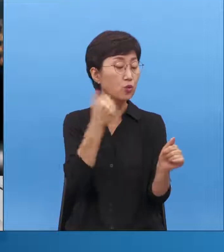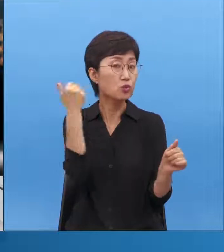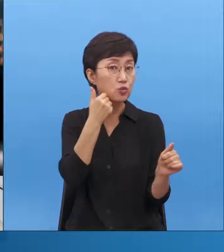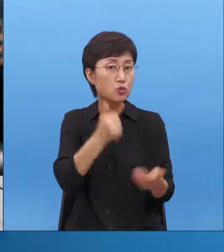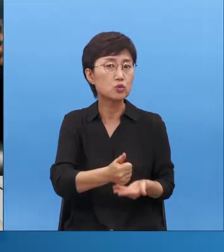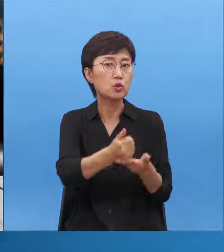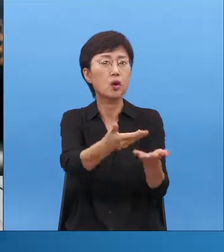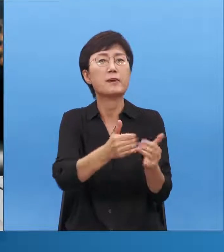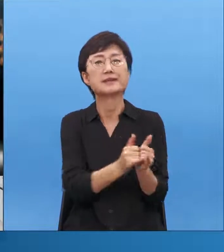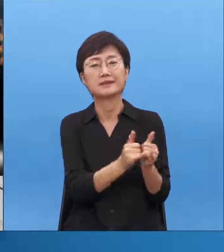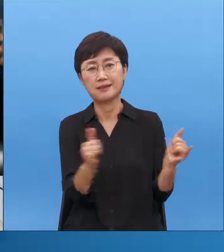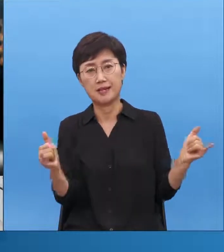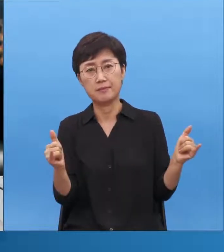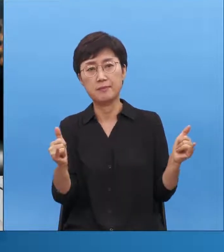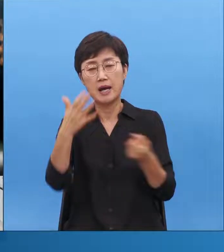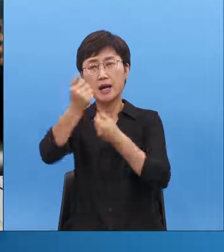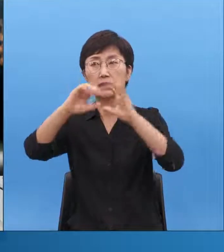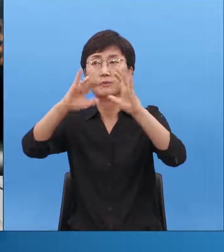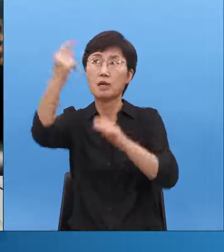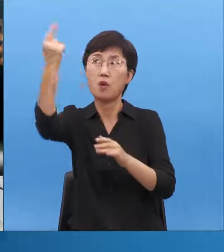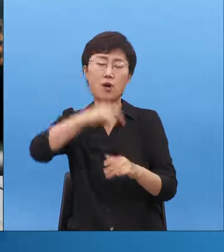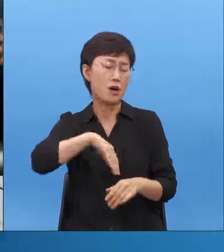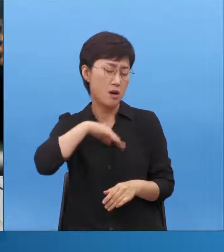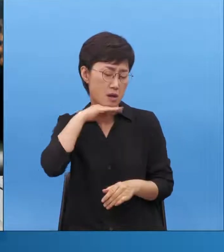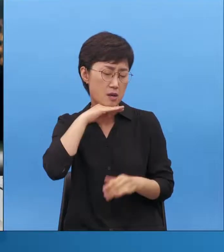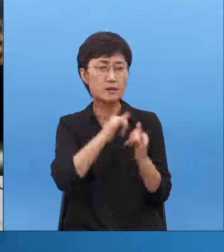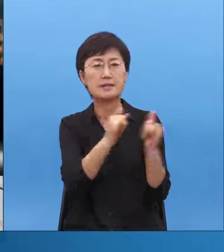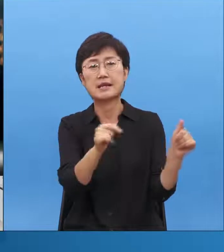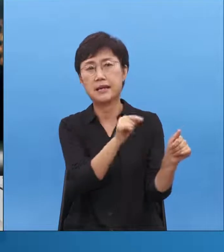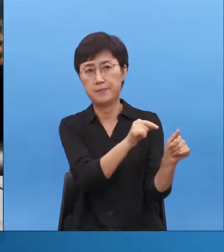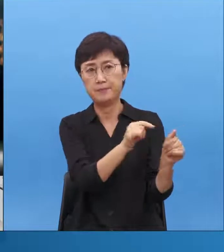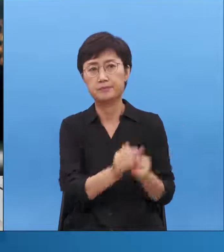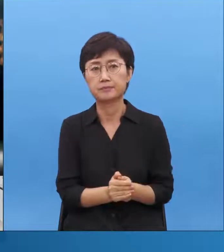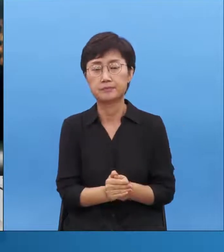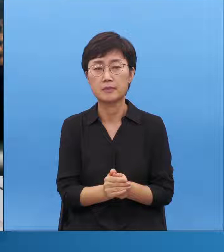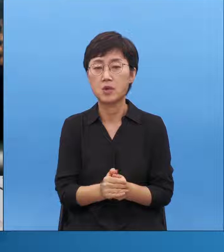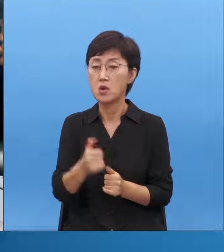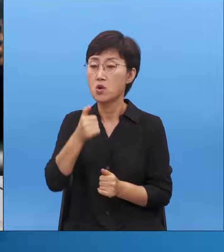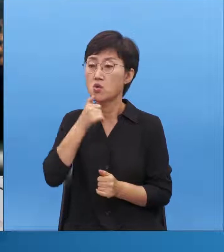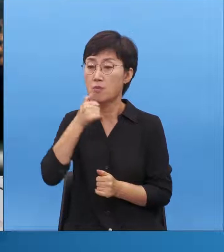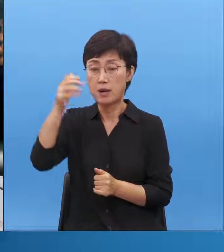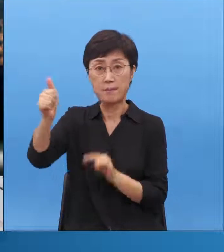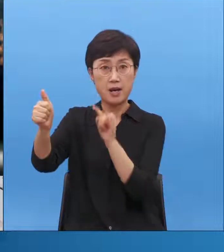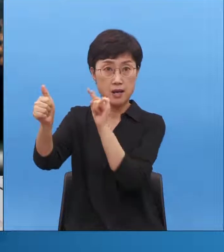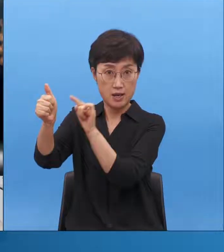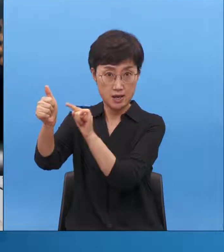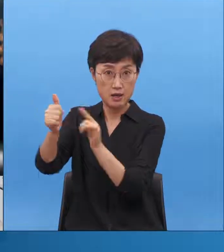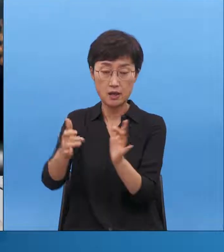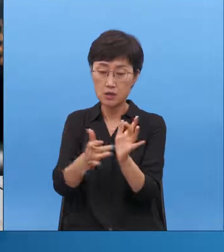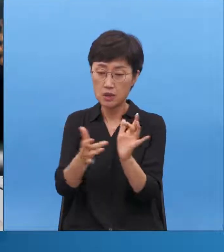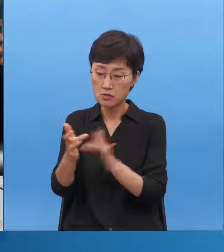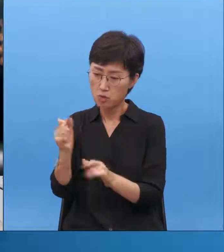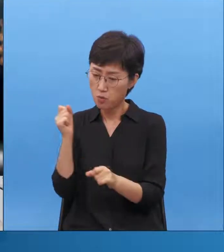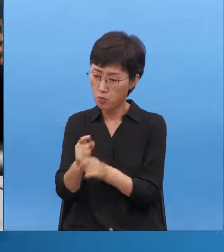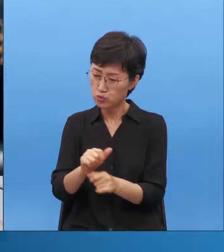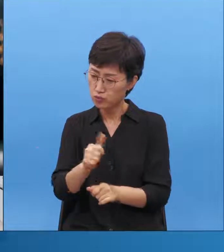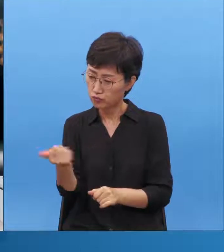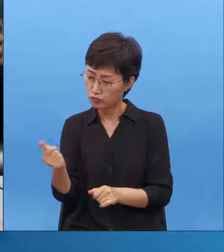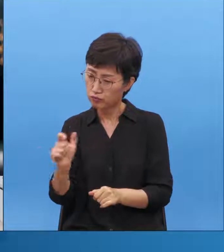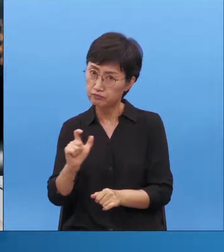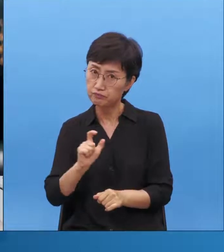존경받는 공회원으로 하나님의 나라를 기다리는 자라. 빌라도는 예수께서